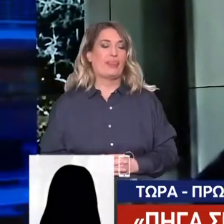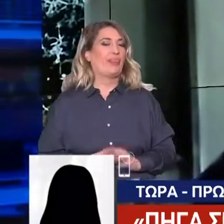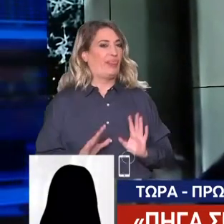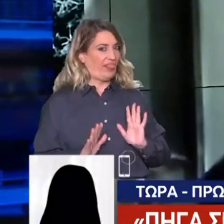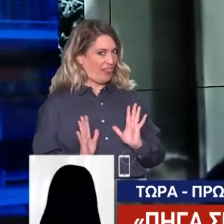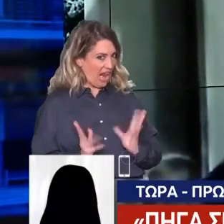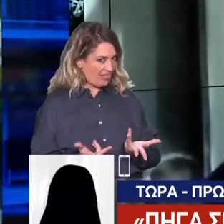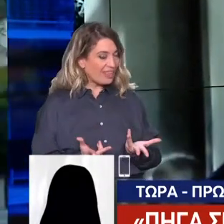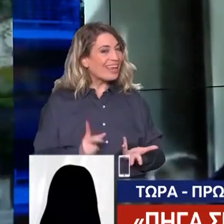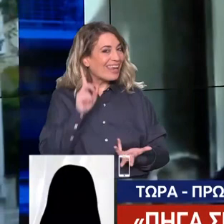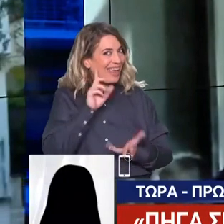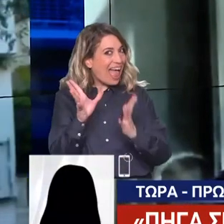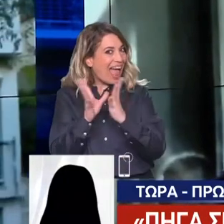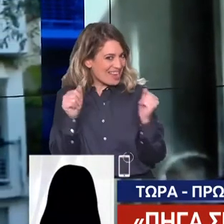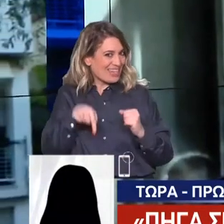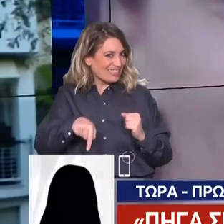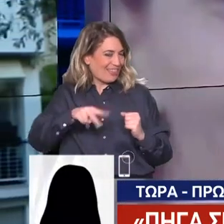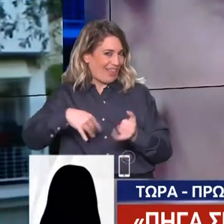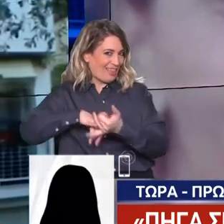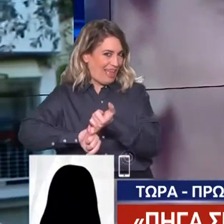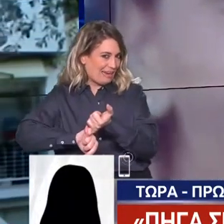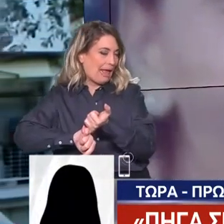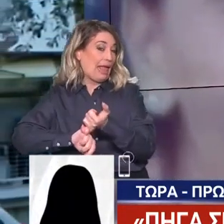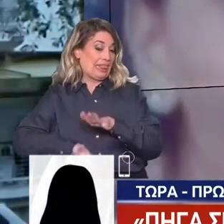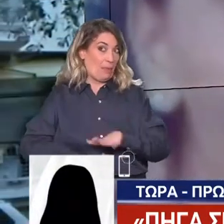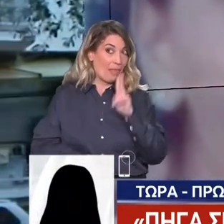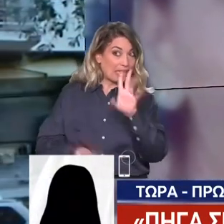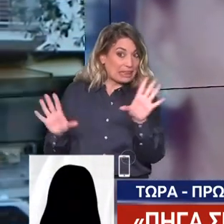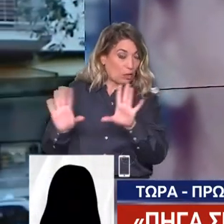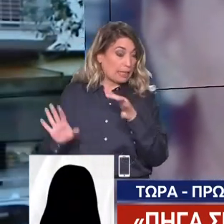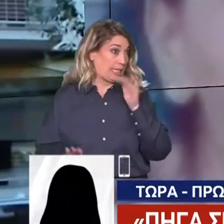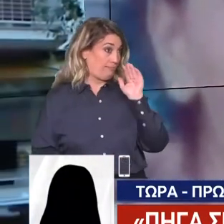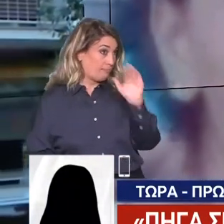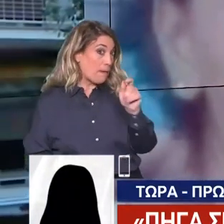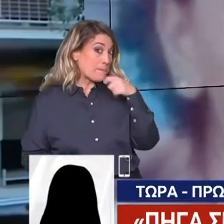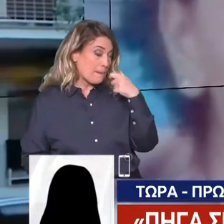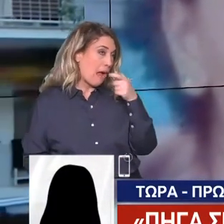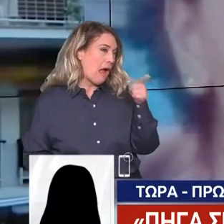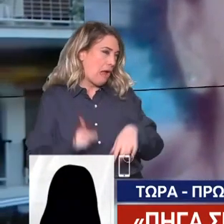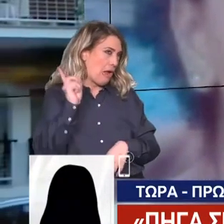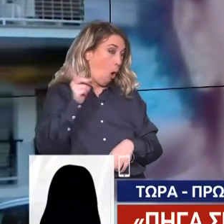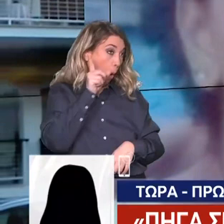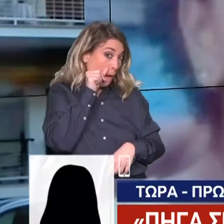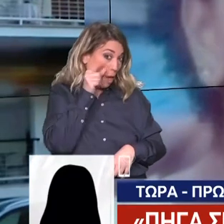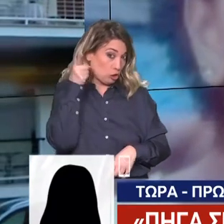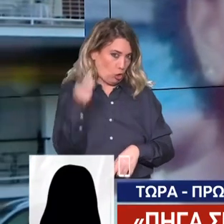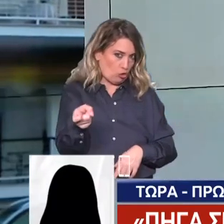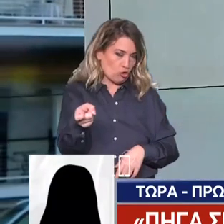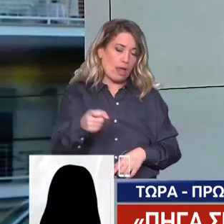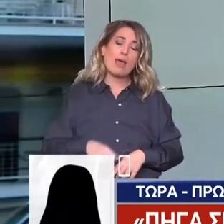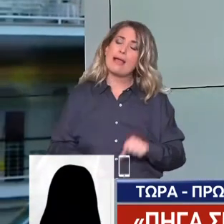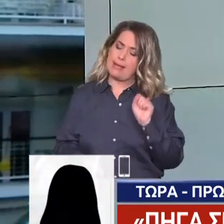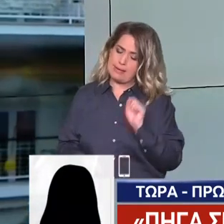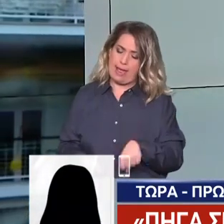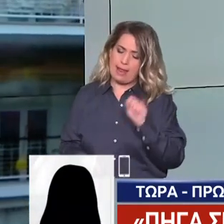εξαφανίστηκε η γυναίκα, είπαν σε εσάς, εννοείται ότι την έχει σκοτώσει ο πατέρας τους. Ναι,